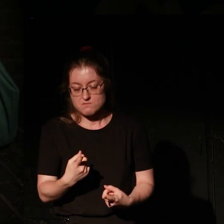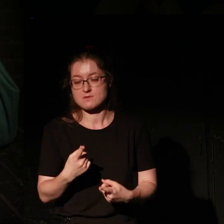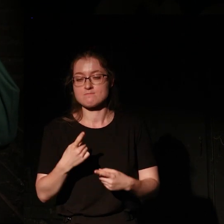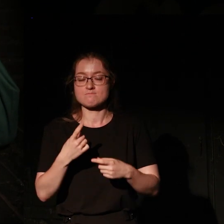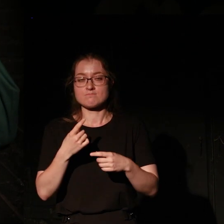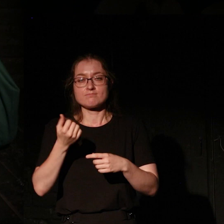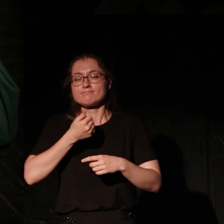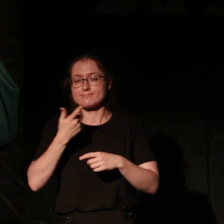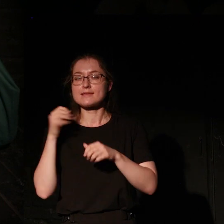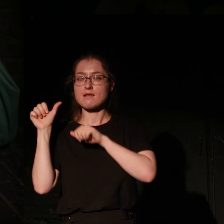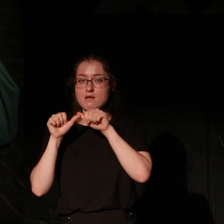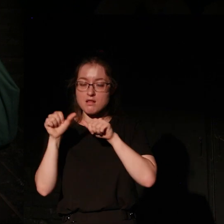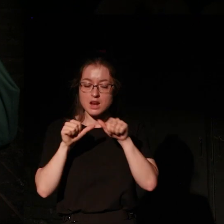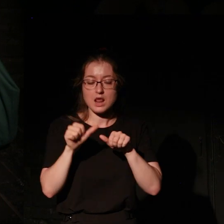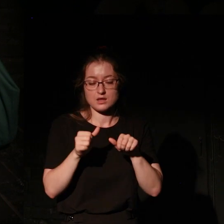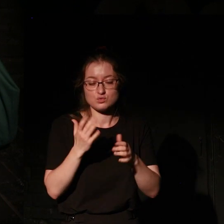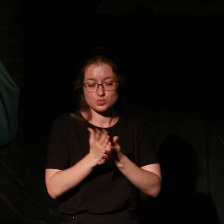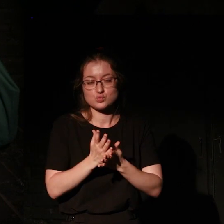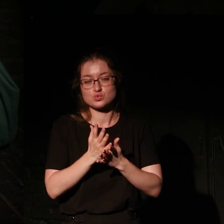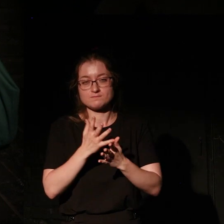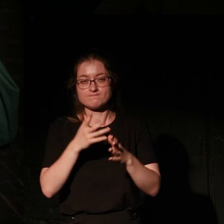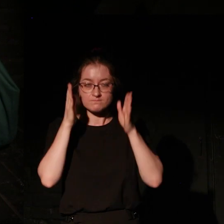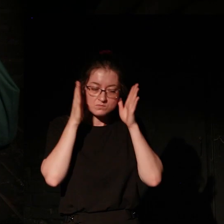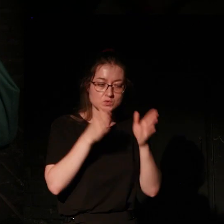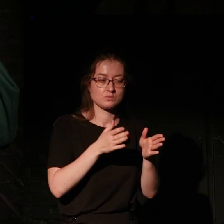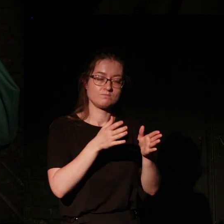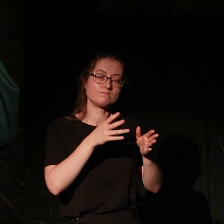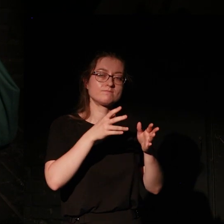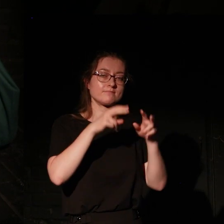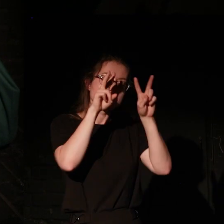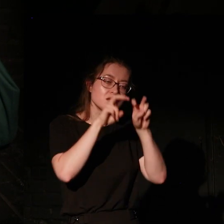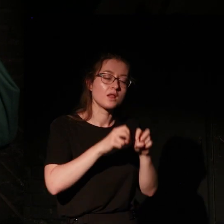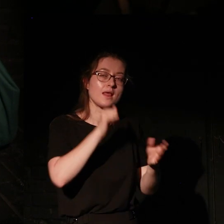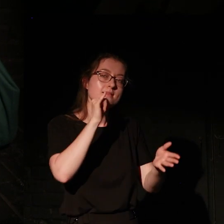listów katolickich, czyli listów powszechnych. To są takie